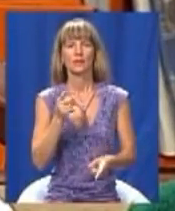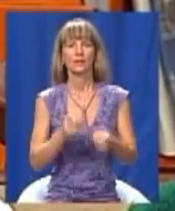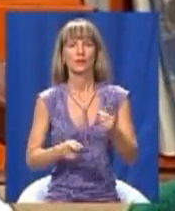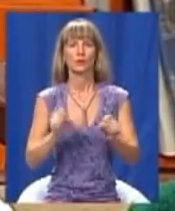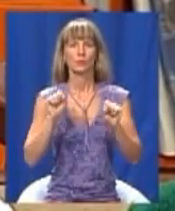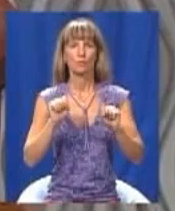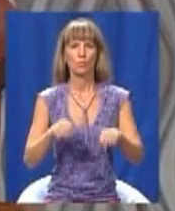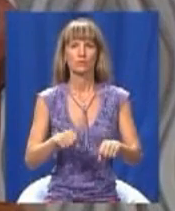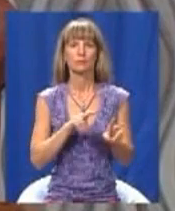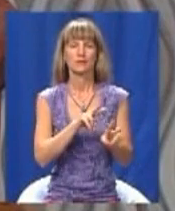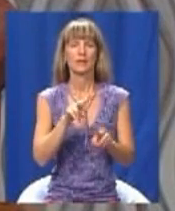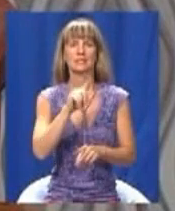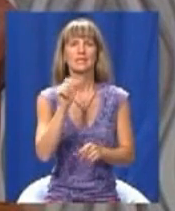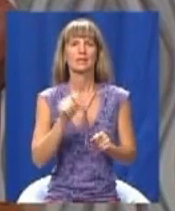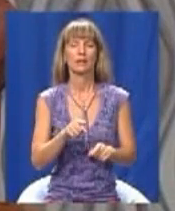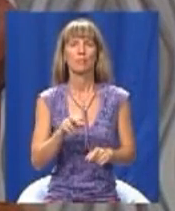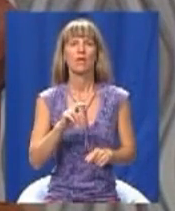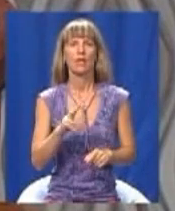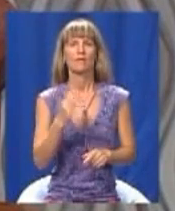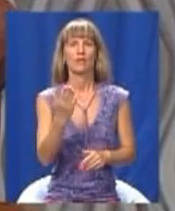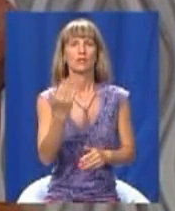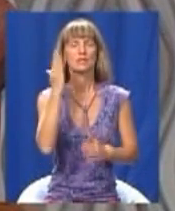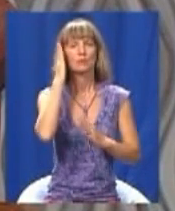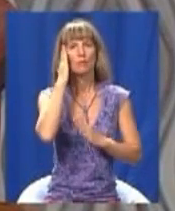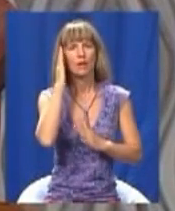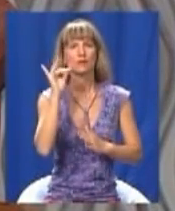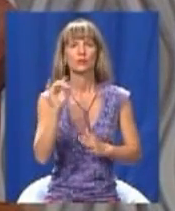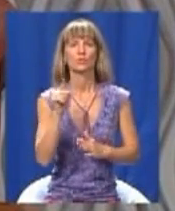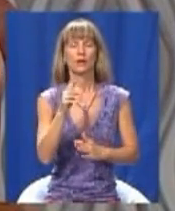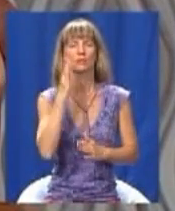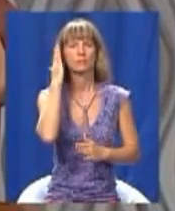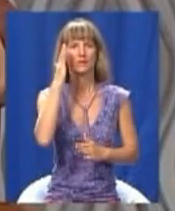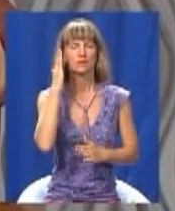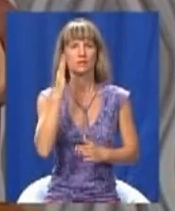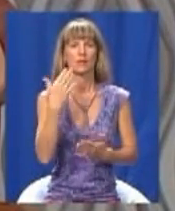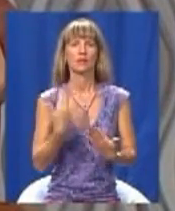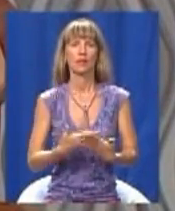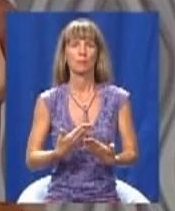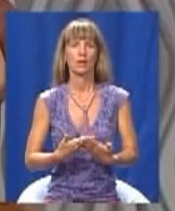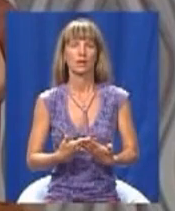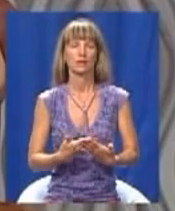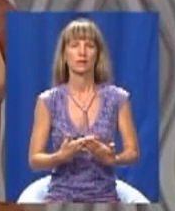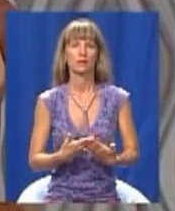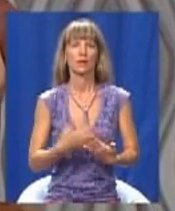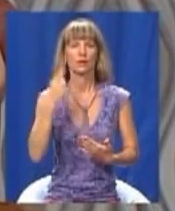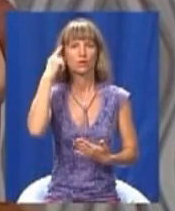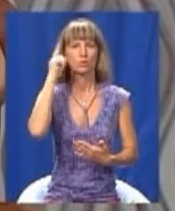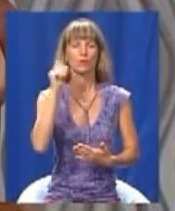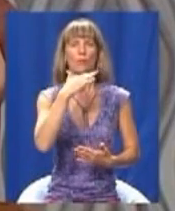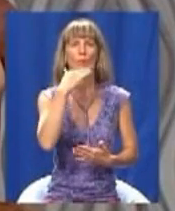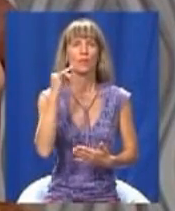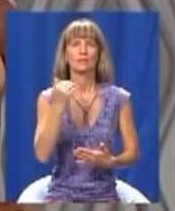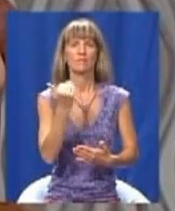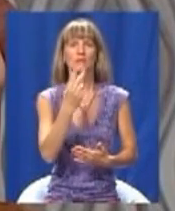можна навіть спостерігати за тим, як вони сплять і що їм сниться. Ну, наприклад, гадаю, що багато хто з